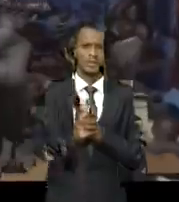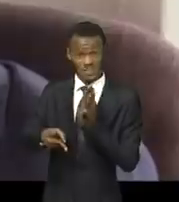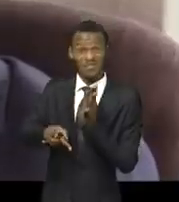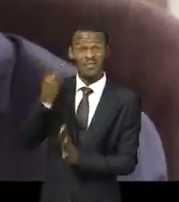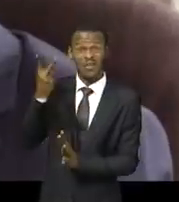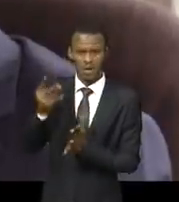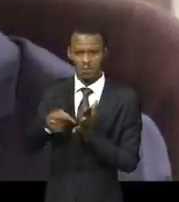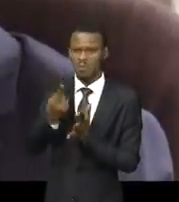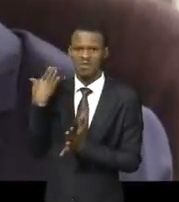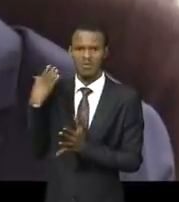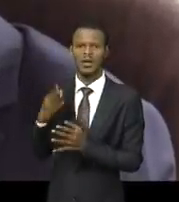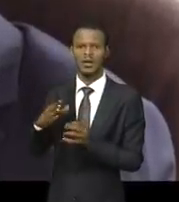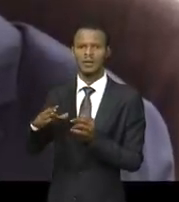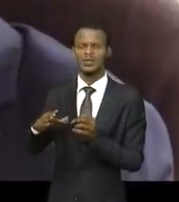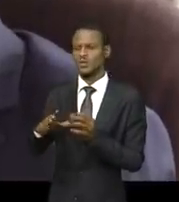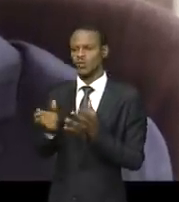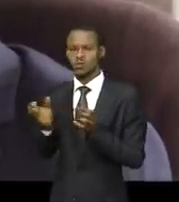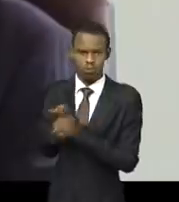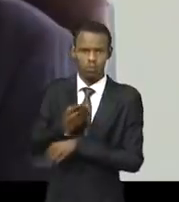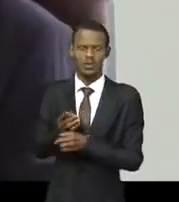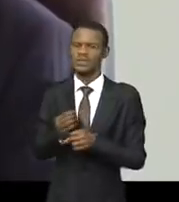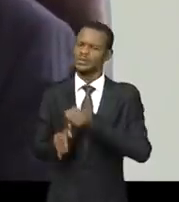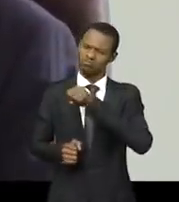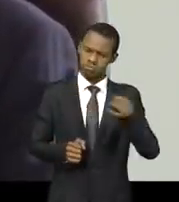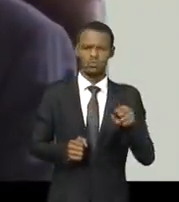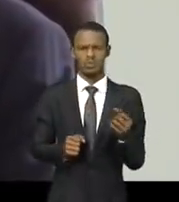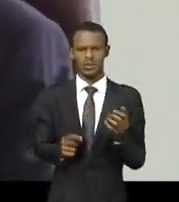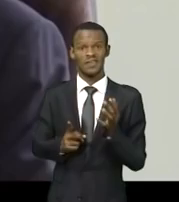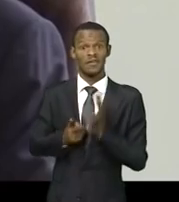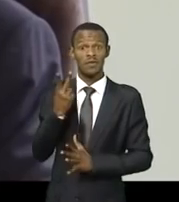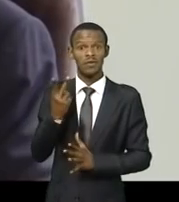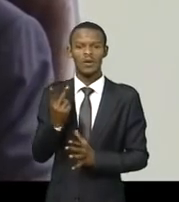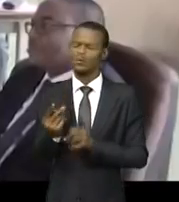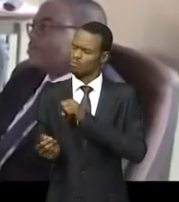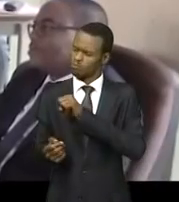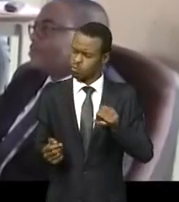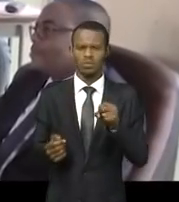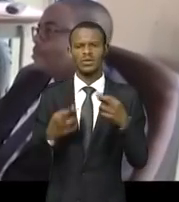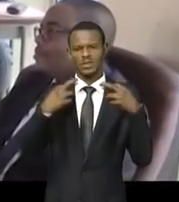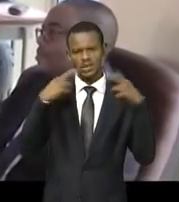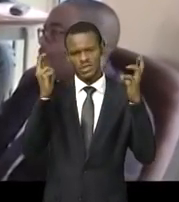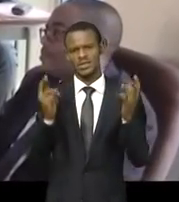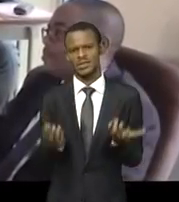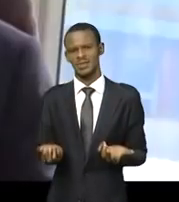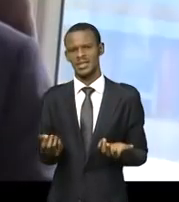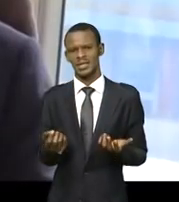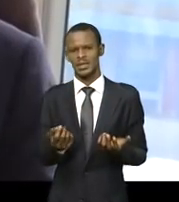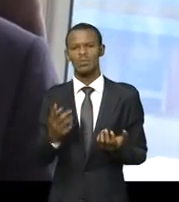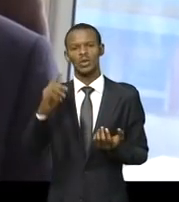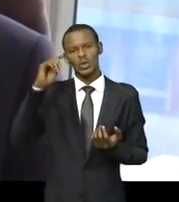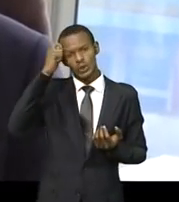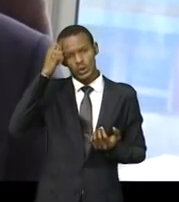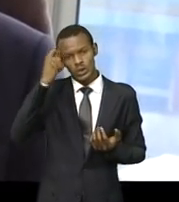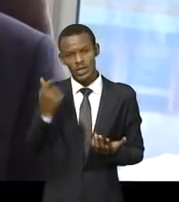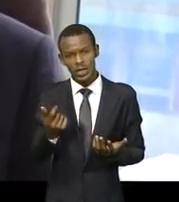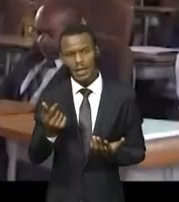Ngwabidje Kassi sort vainqueur d'une guerre qu'il a qualifiée d'acharnement contre lui. L'histoire retiendra que Théo Ngwabidje Kassi est le